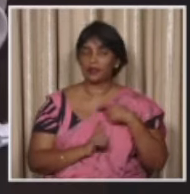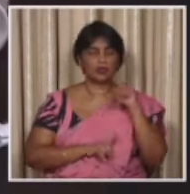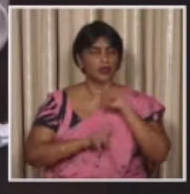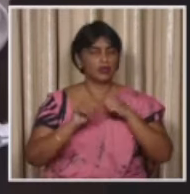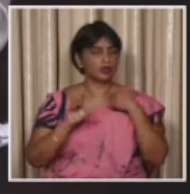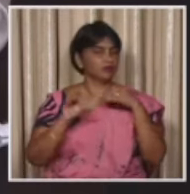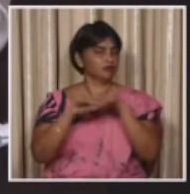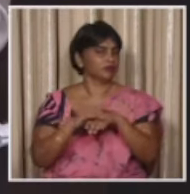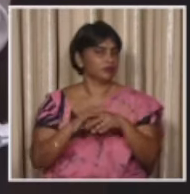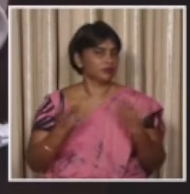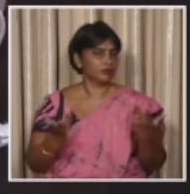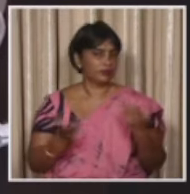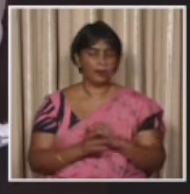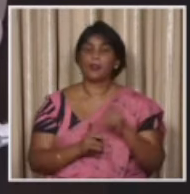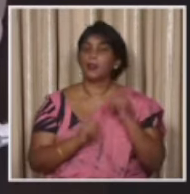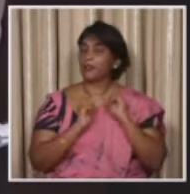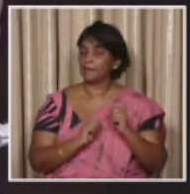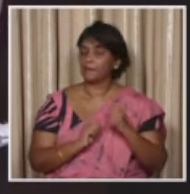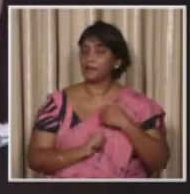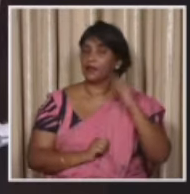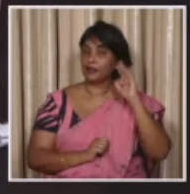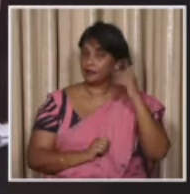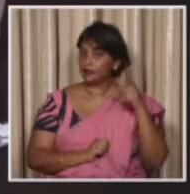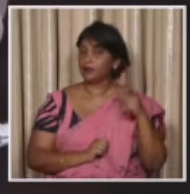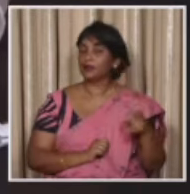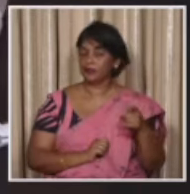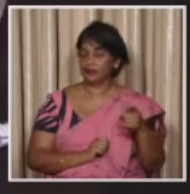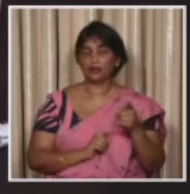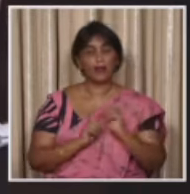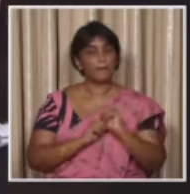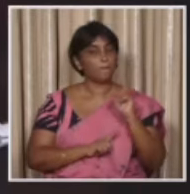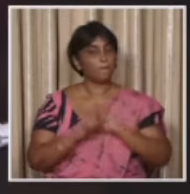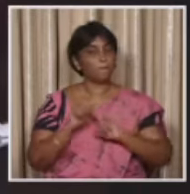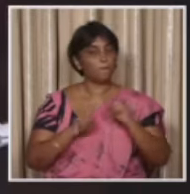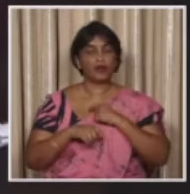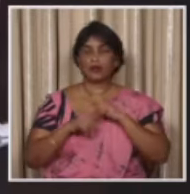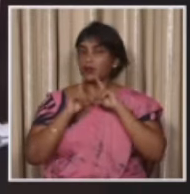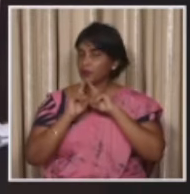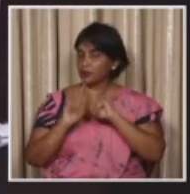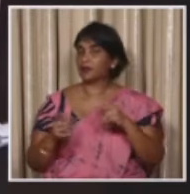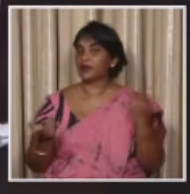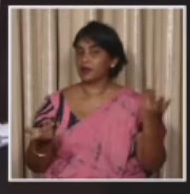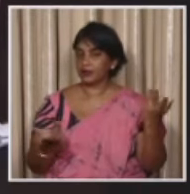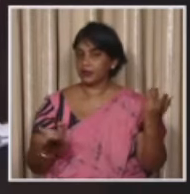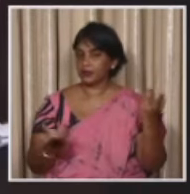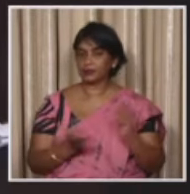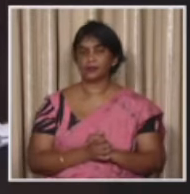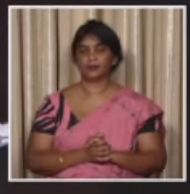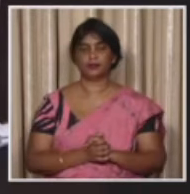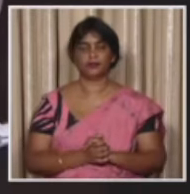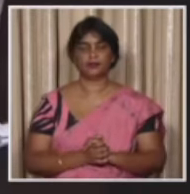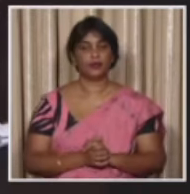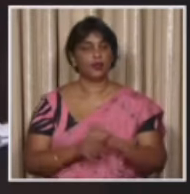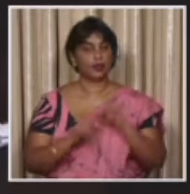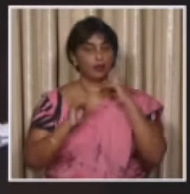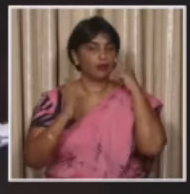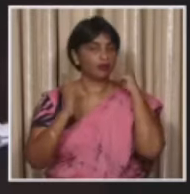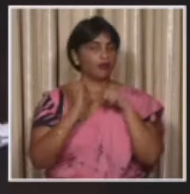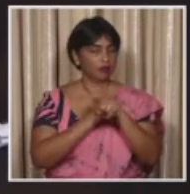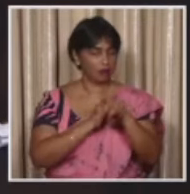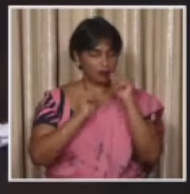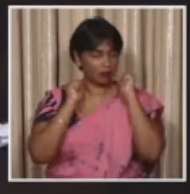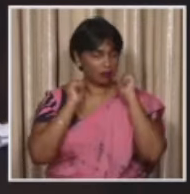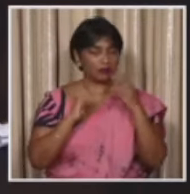ගත්තේ නැහැ? ඇයි විශේෂයෙන්ම මේ පාර්ලිමේන්තුව දැනුවත් නොකරේ? ඉතින් විනිවිද භාවයෙන් යුක්ත